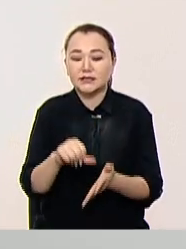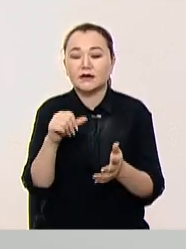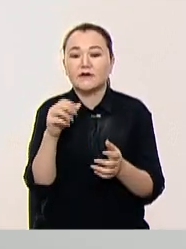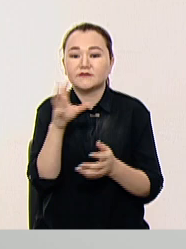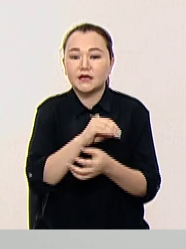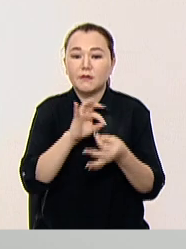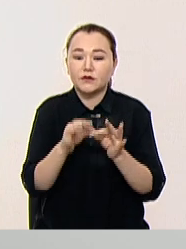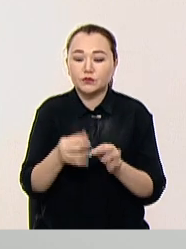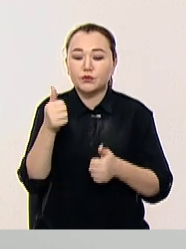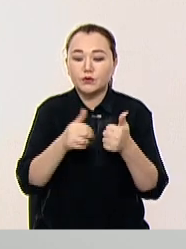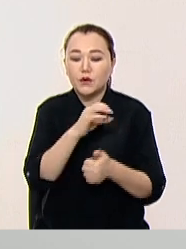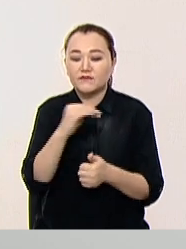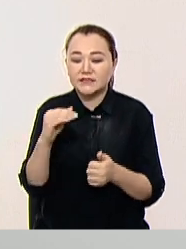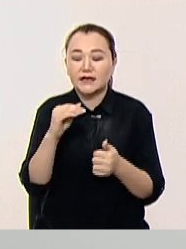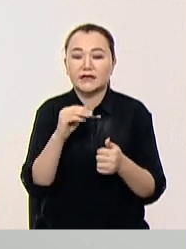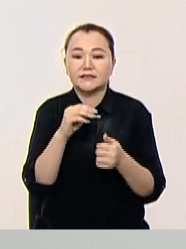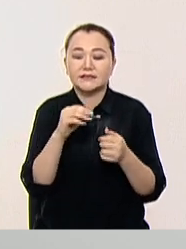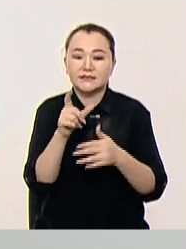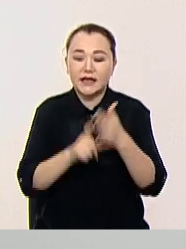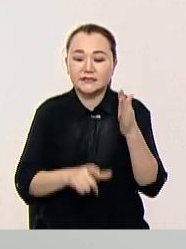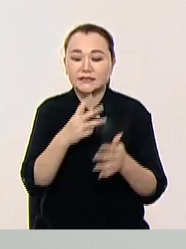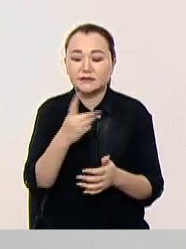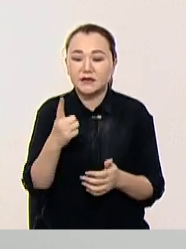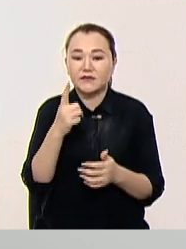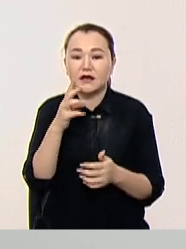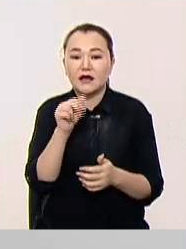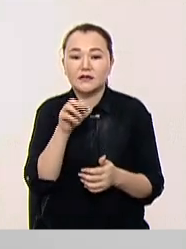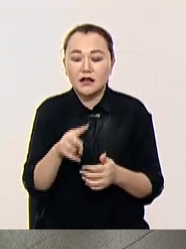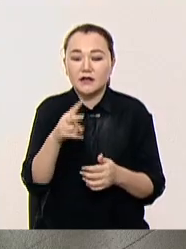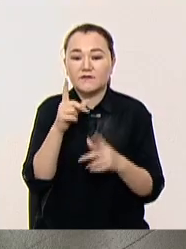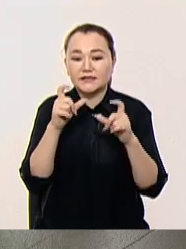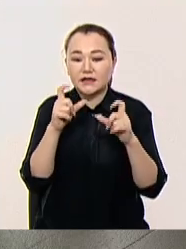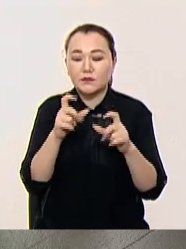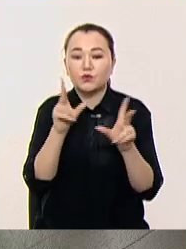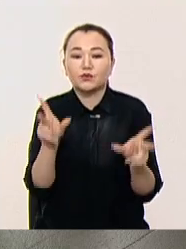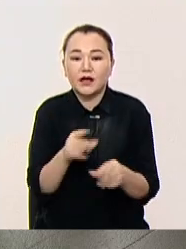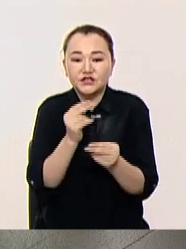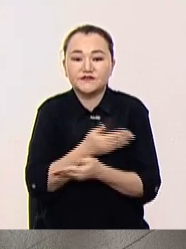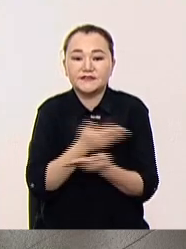подробности конкурса на официальной странице 31 канала в Instagram. Удачи всем!